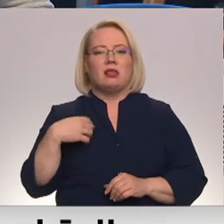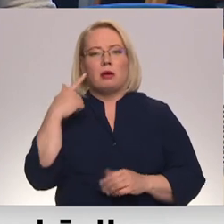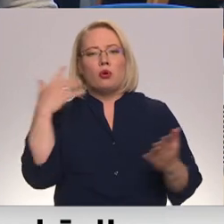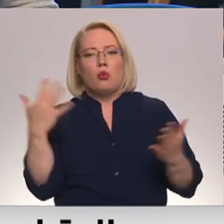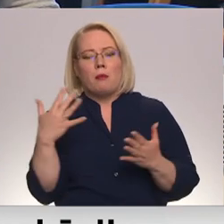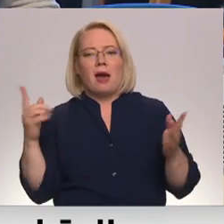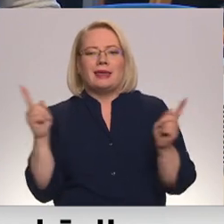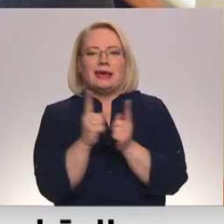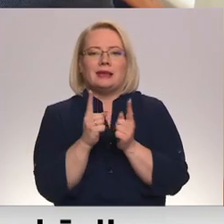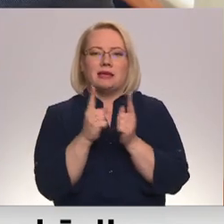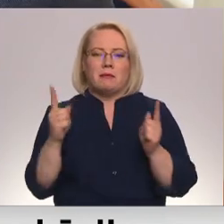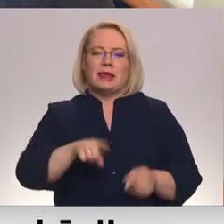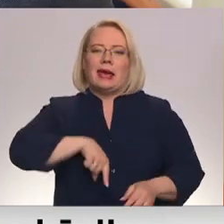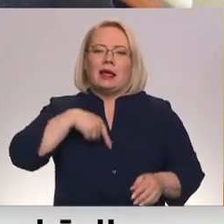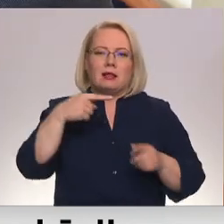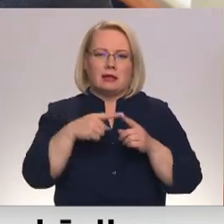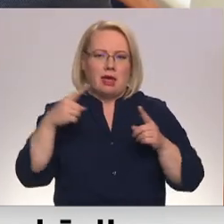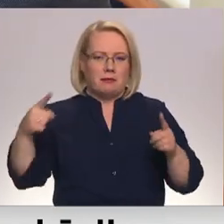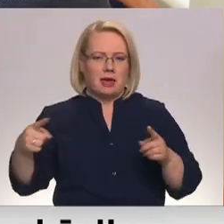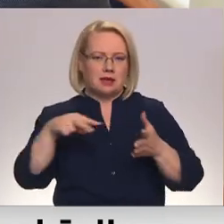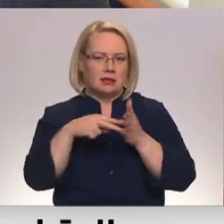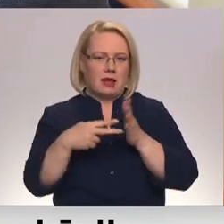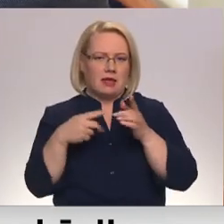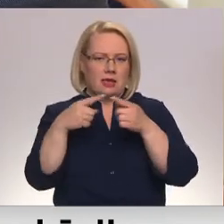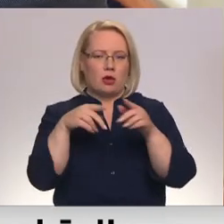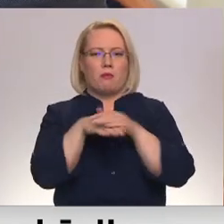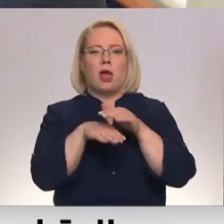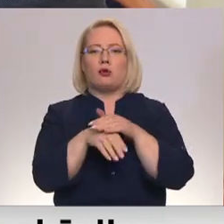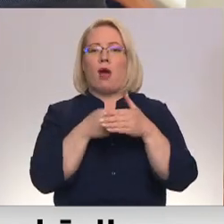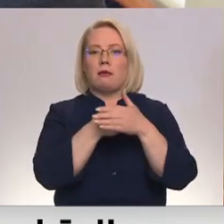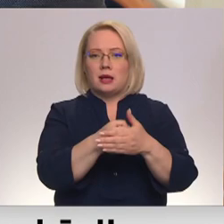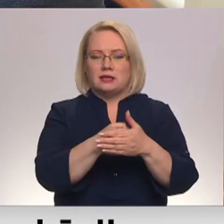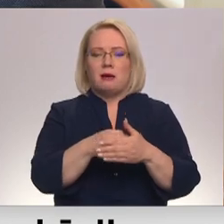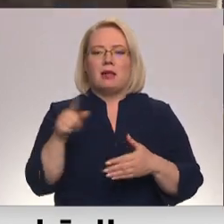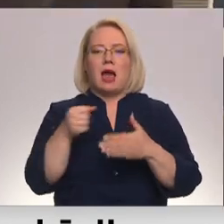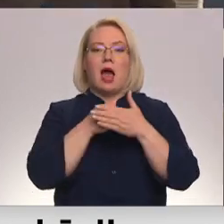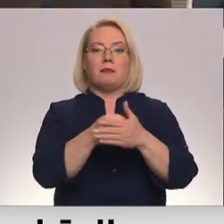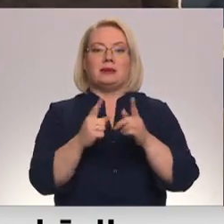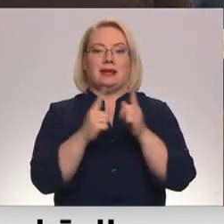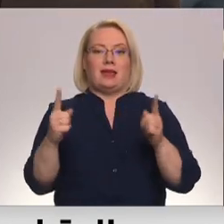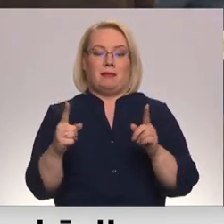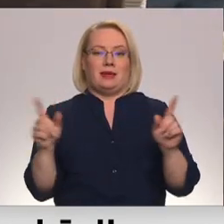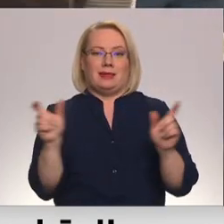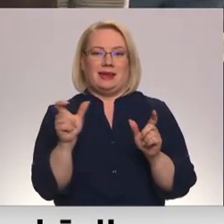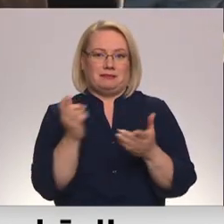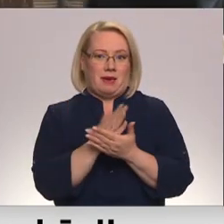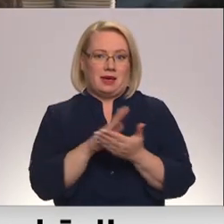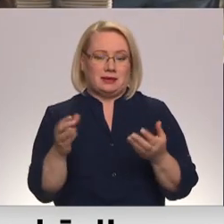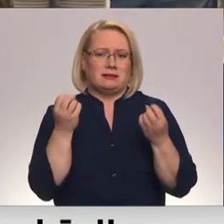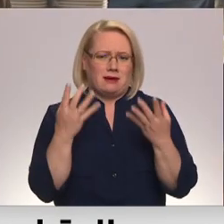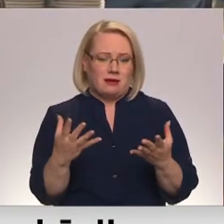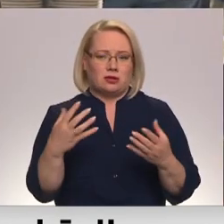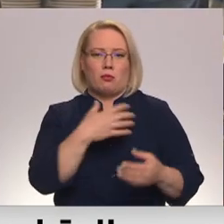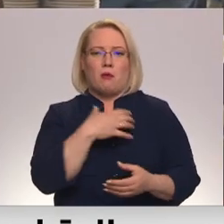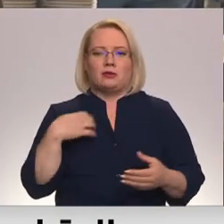īstermiņā, bet arī par ilgtermiņa stratēģiju bēgļu atbalstam. Lai gan tas, ka atbalsta termiņa drīzumā beigsies bijis skaidrs, pašvaldības